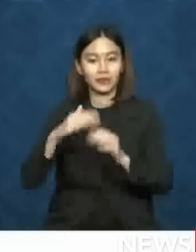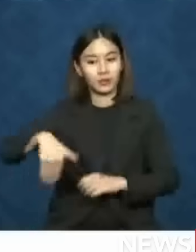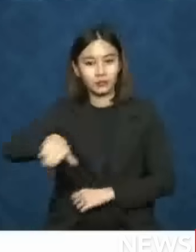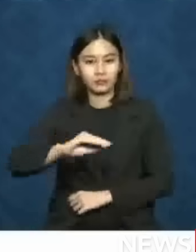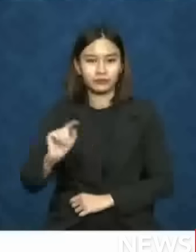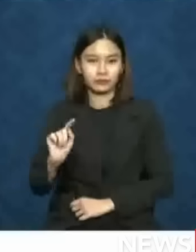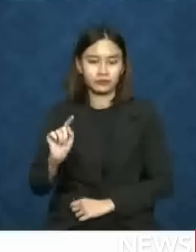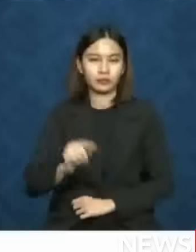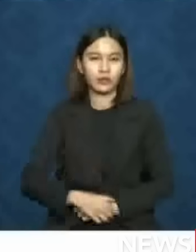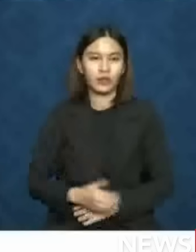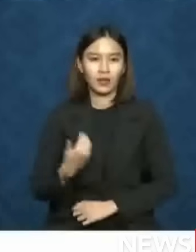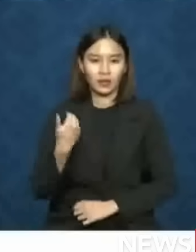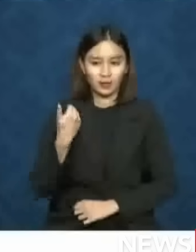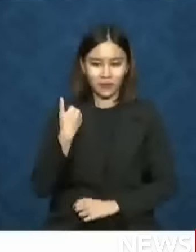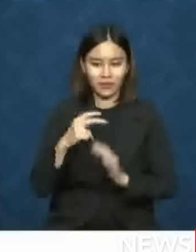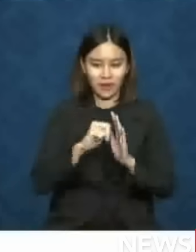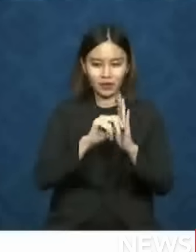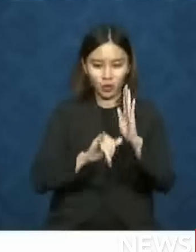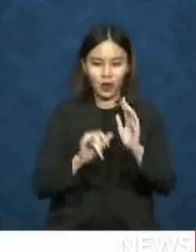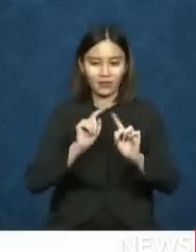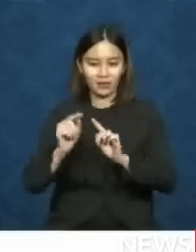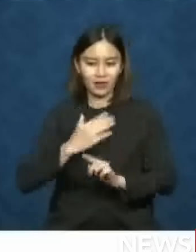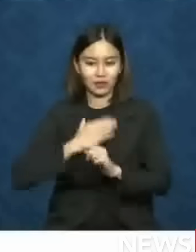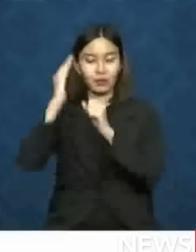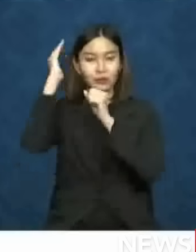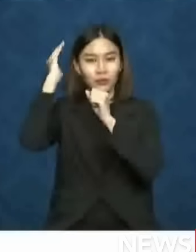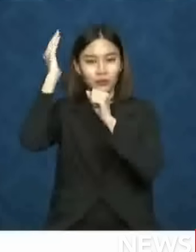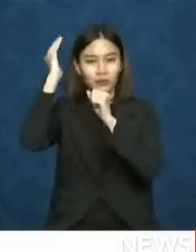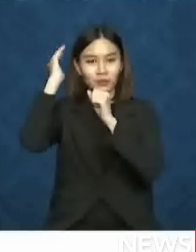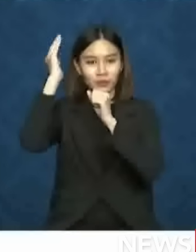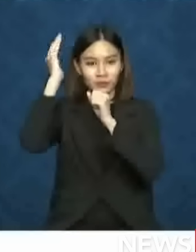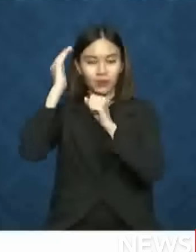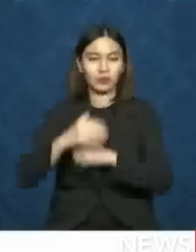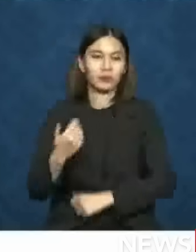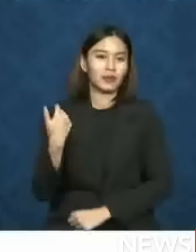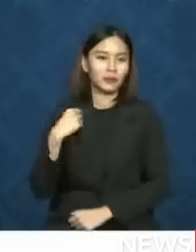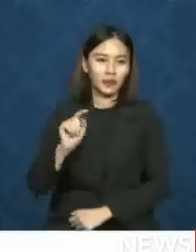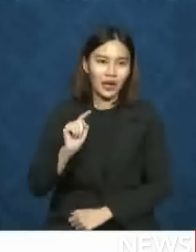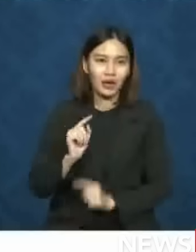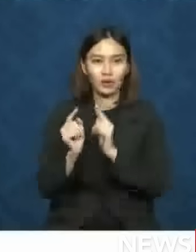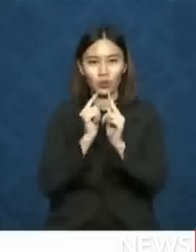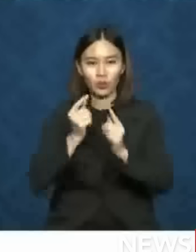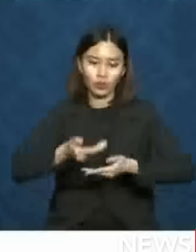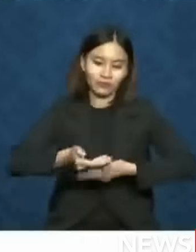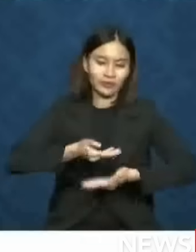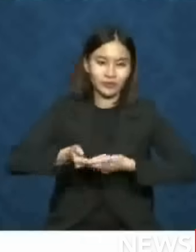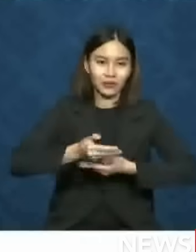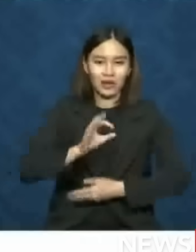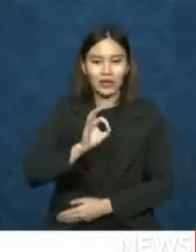ครับมีอีกหลายนโยบายที่ผมได้แถลงไว้ไม่ว่าจะเป็นการเจรจา